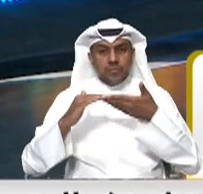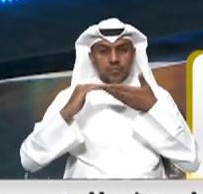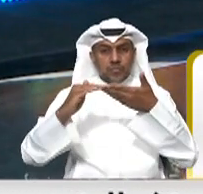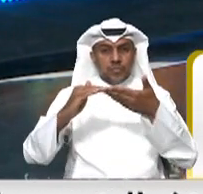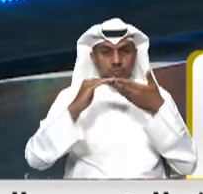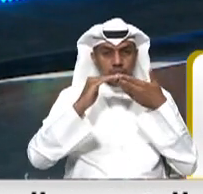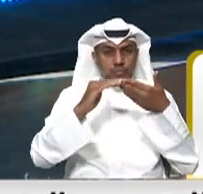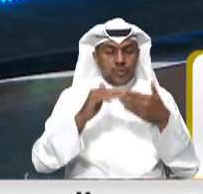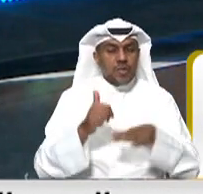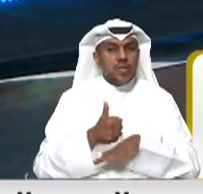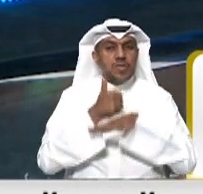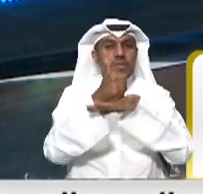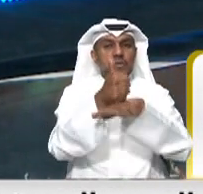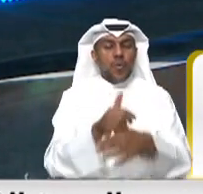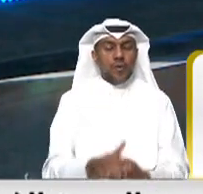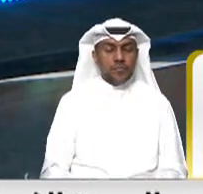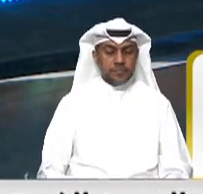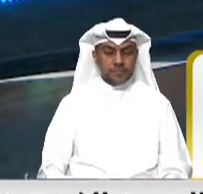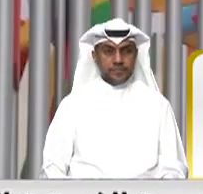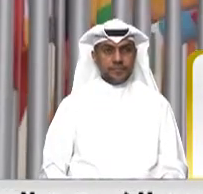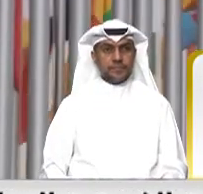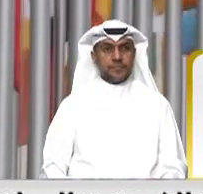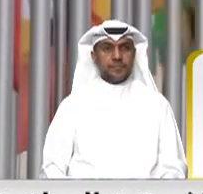مساهمات طوعية للوكالة.